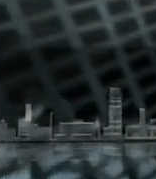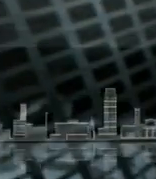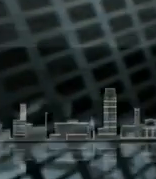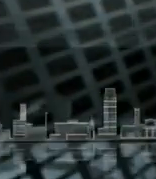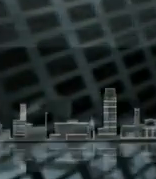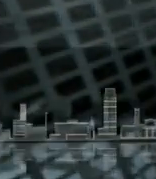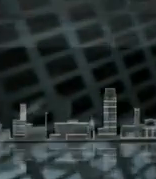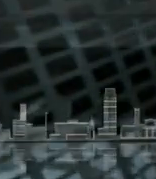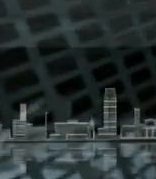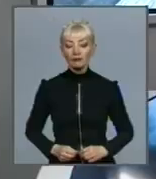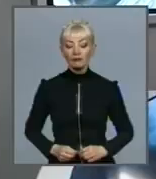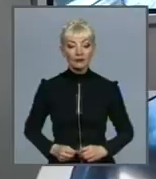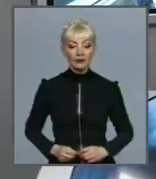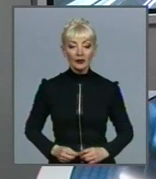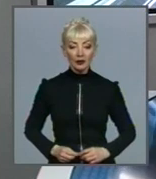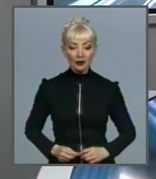Музика